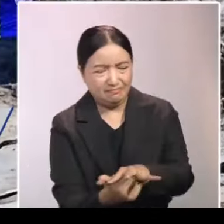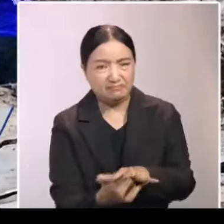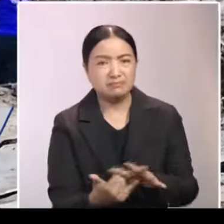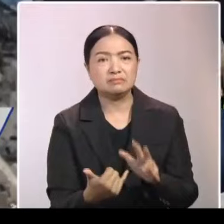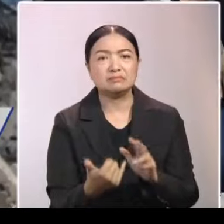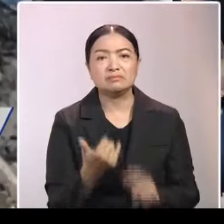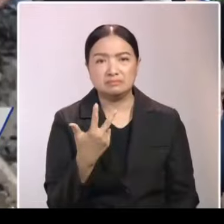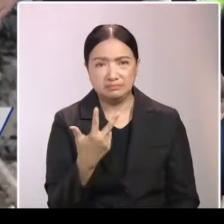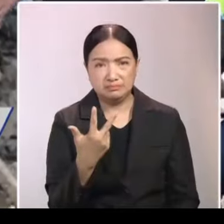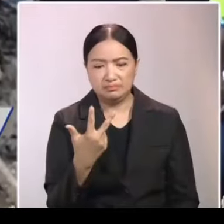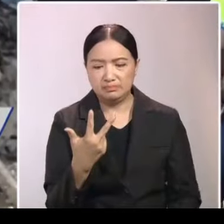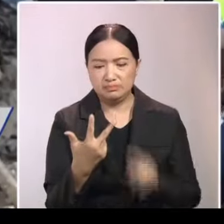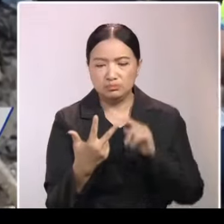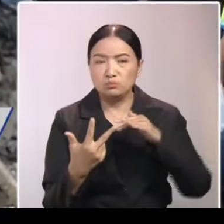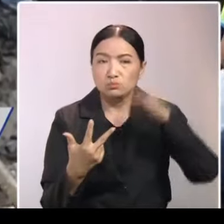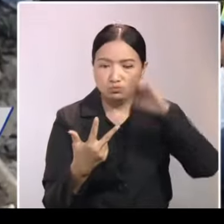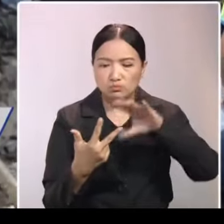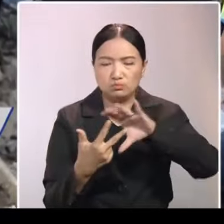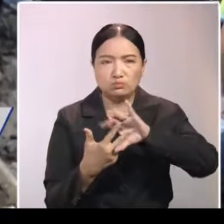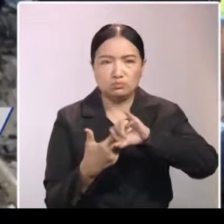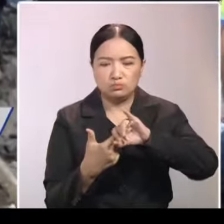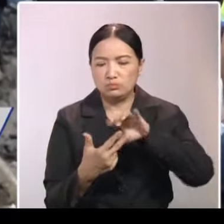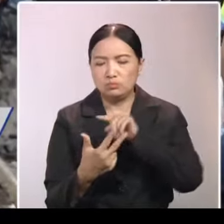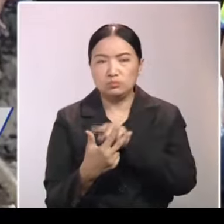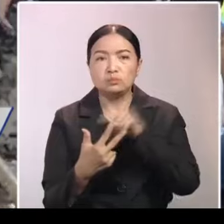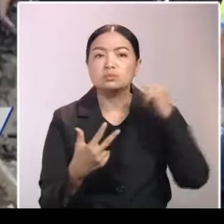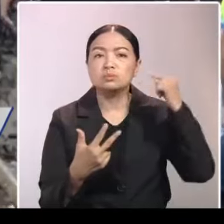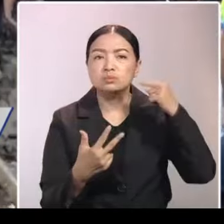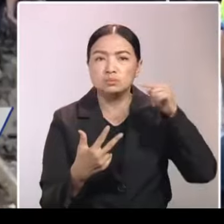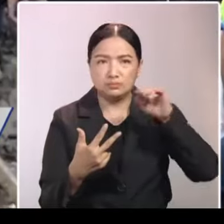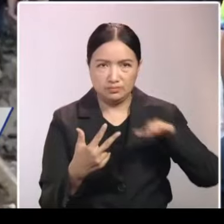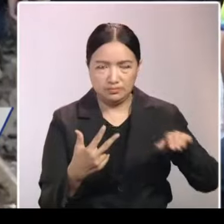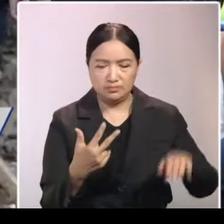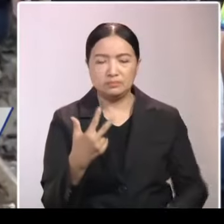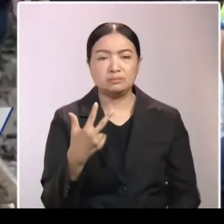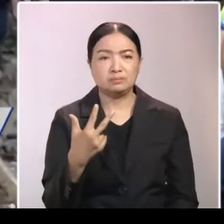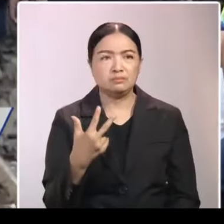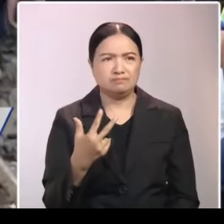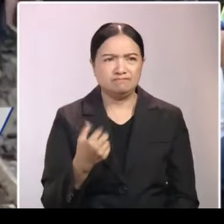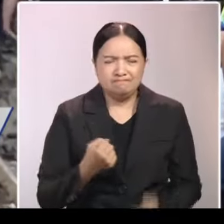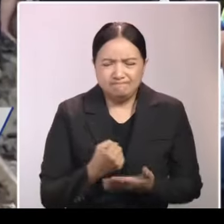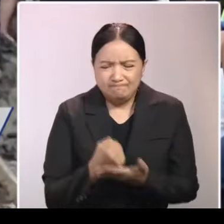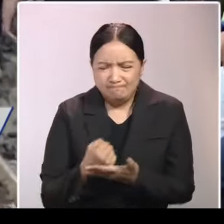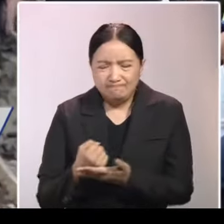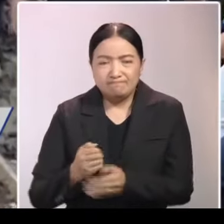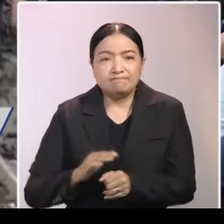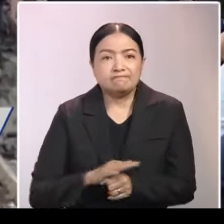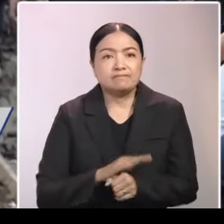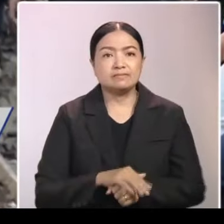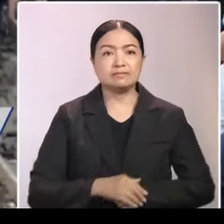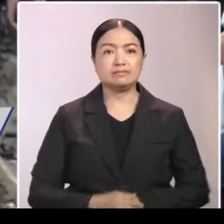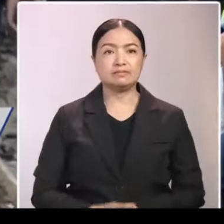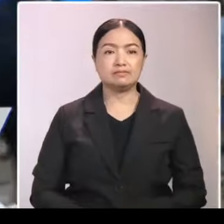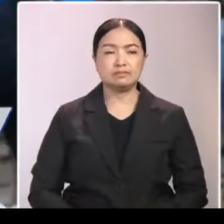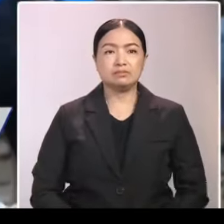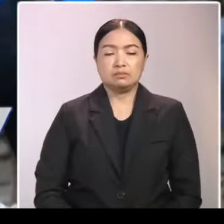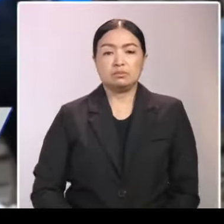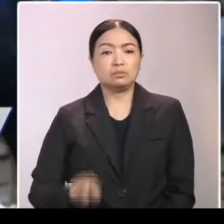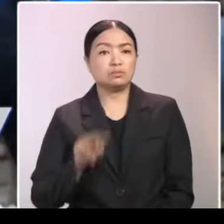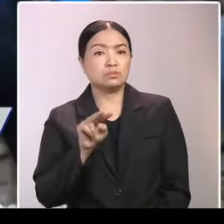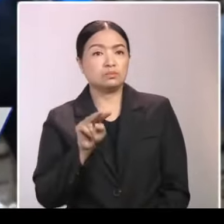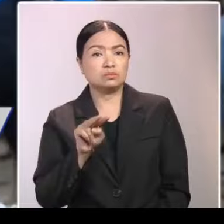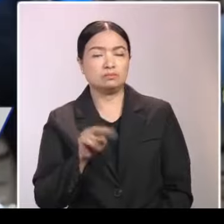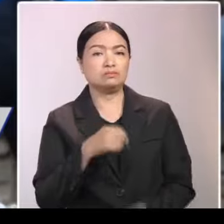กันเป็นผู้ใหญ่ 2คนและอีก 1คนคือเด็กหญิงวัย 10ขวบกู้ภัยก็พยายามช่วยเหลืออย่างเต็มที่คนที่อยู่ในเหตุการณ์